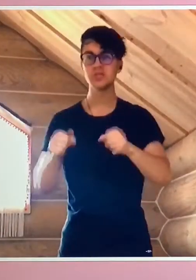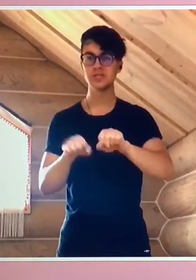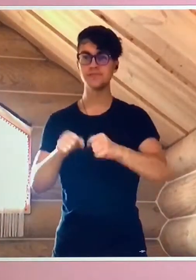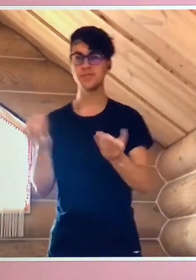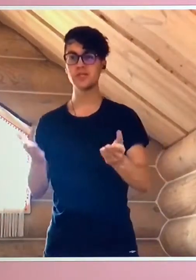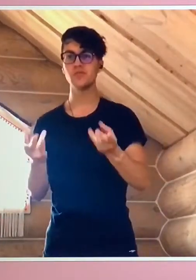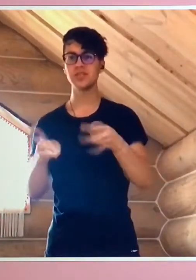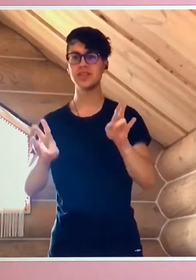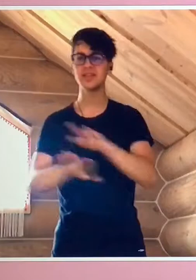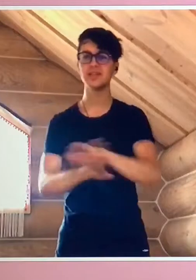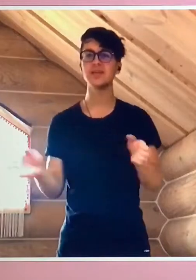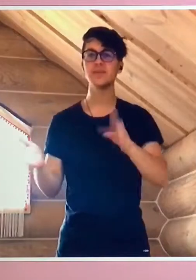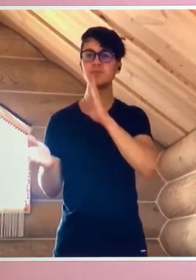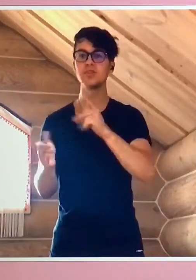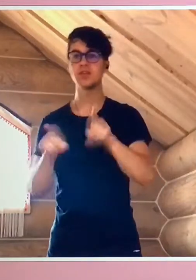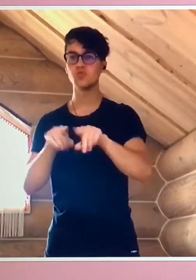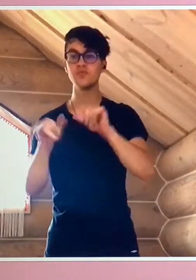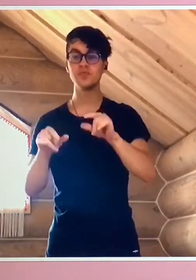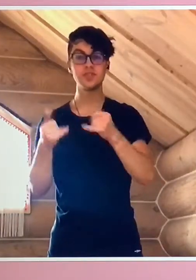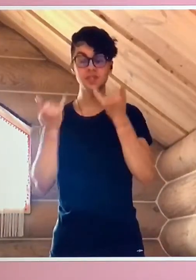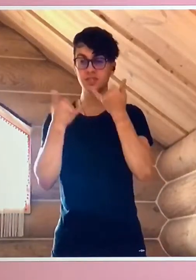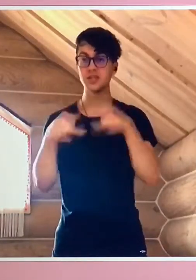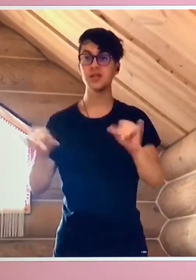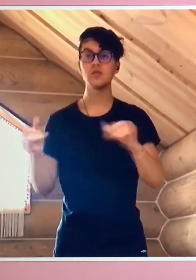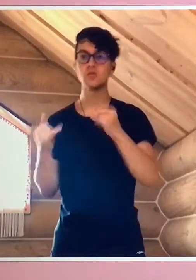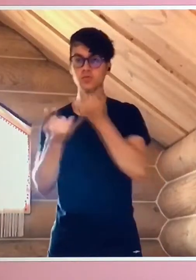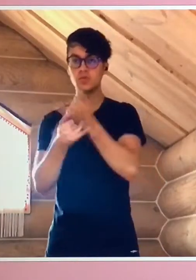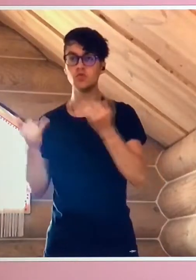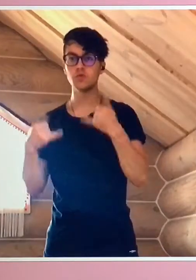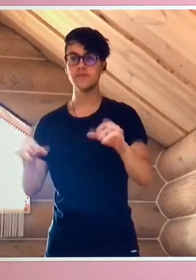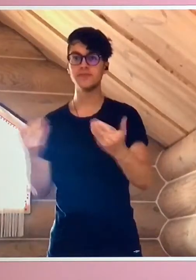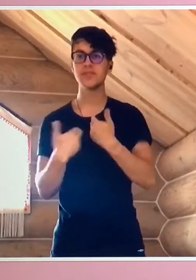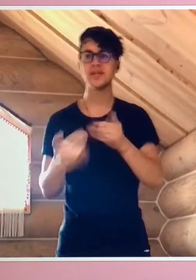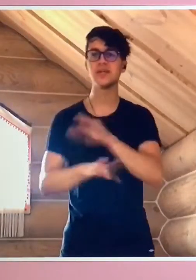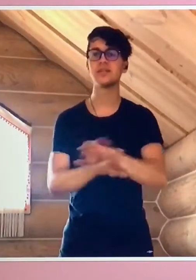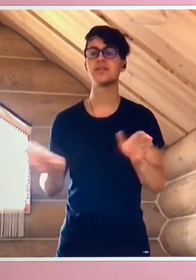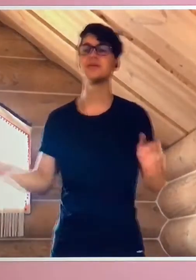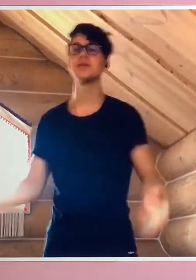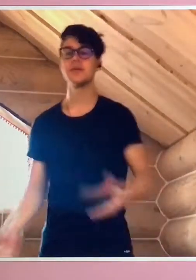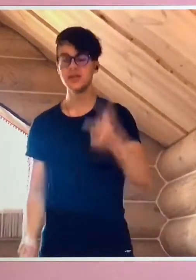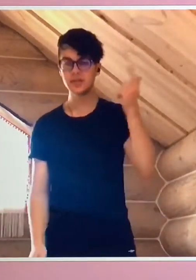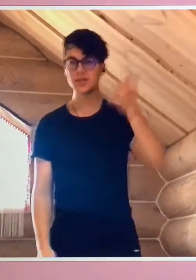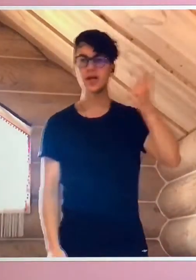легко можешь разбить его. Бэйби, ты так удивительна, но не смогла удивить меня.